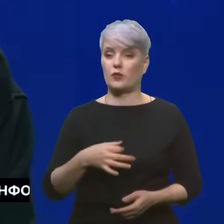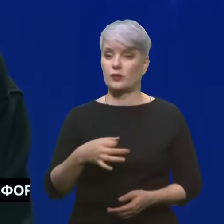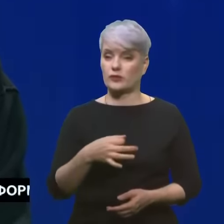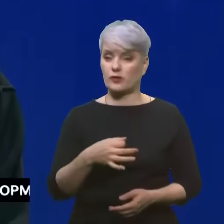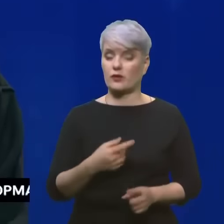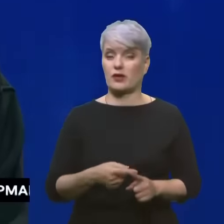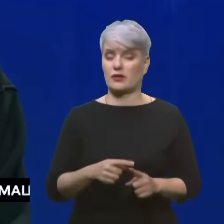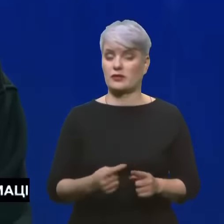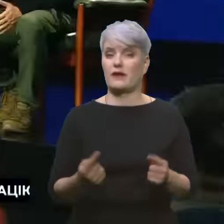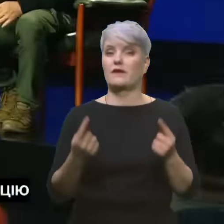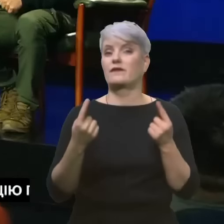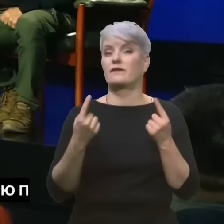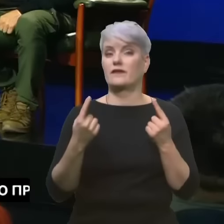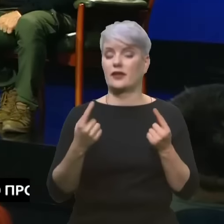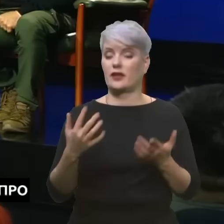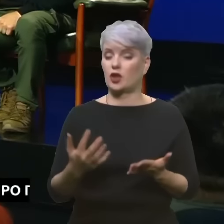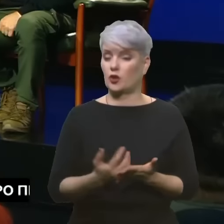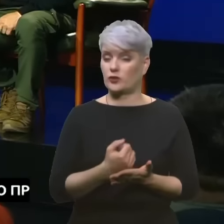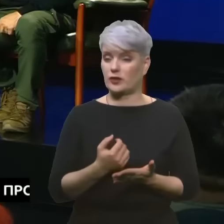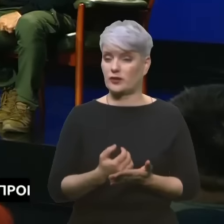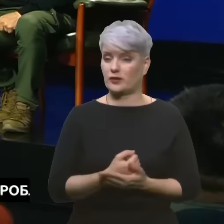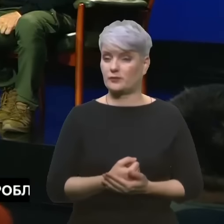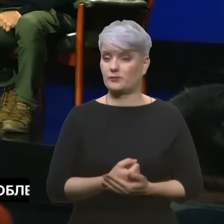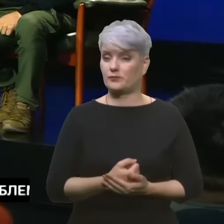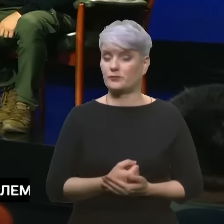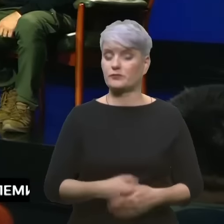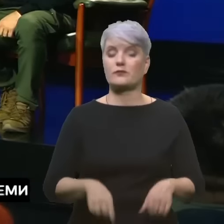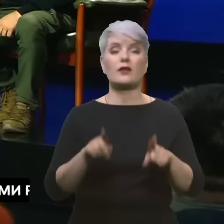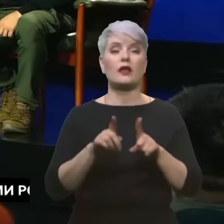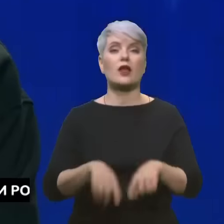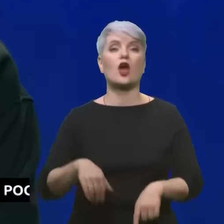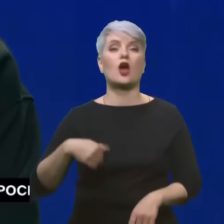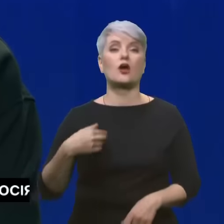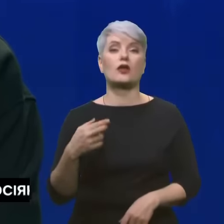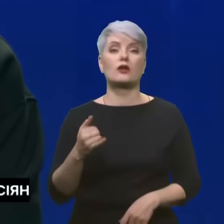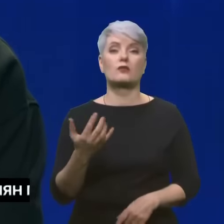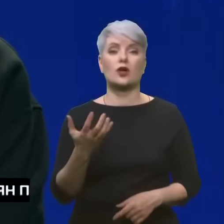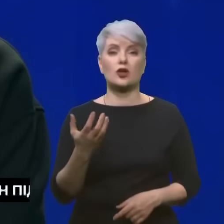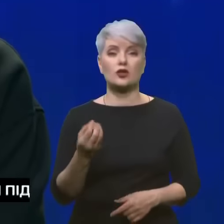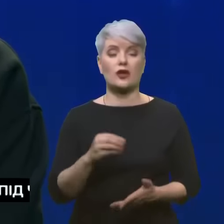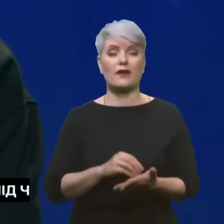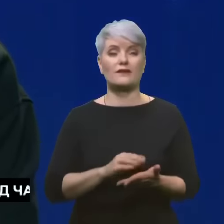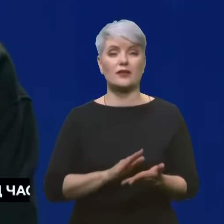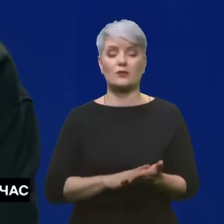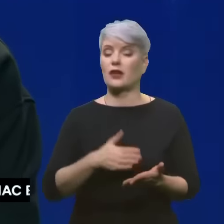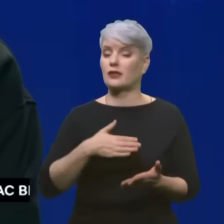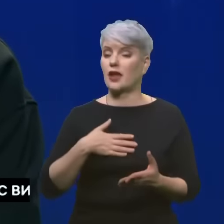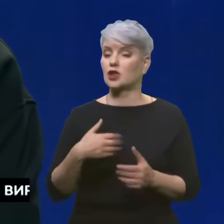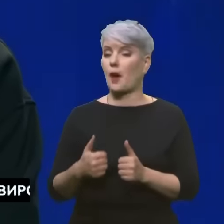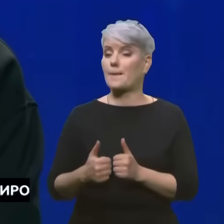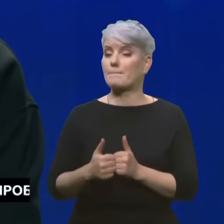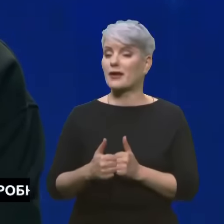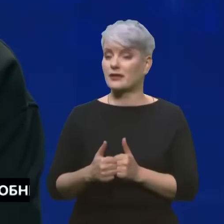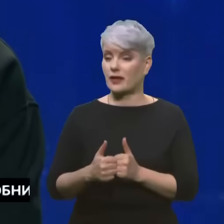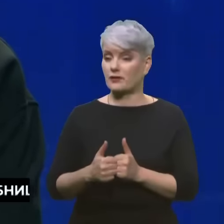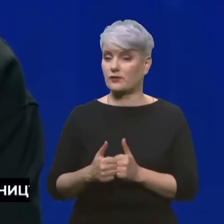високе, серйозне досягнення. Також я хотів би ще відмітити, напевно, наших партнерів і партнерів